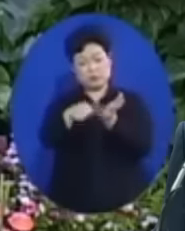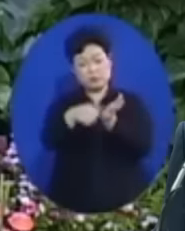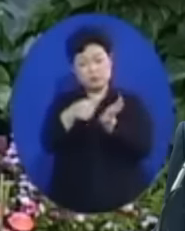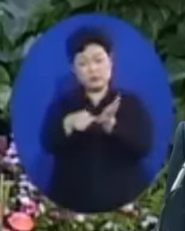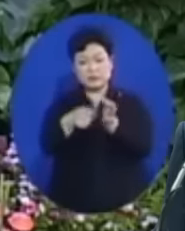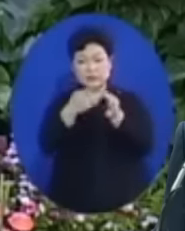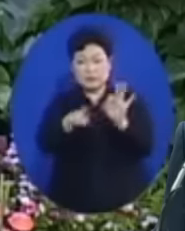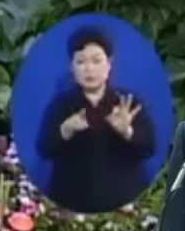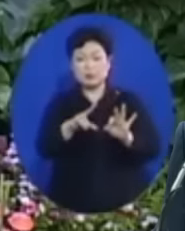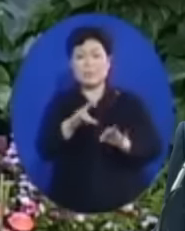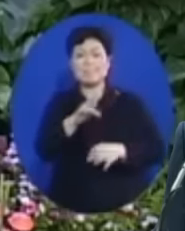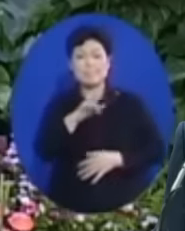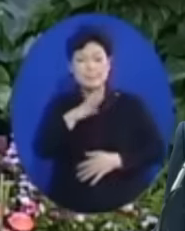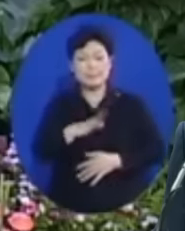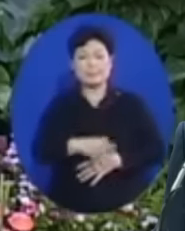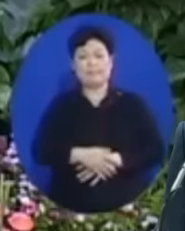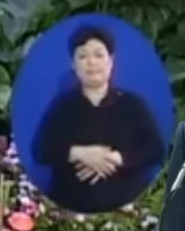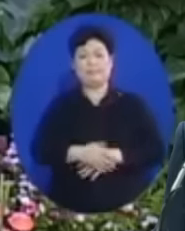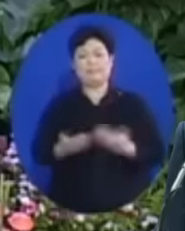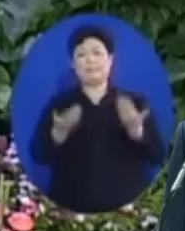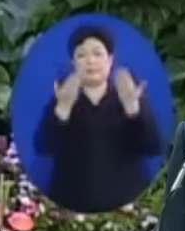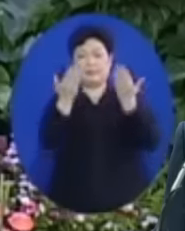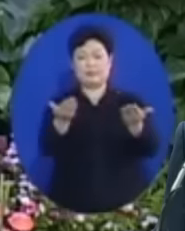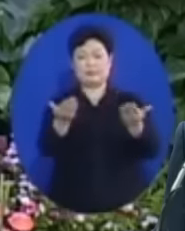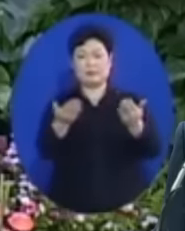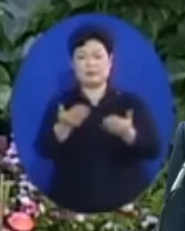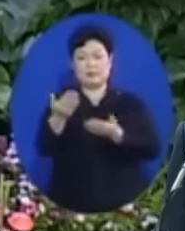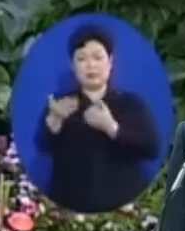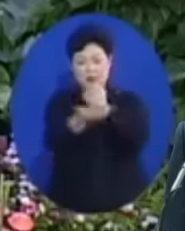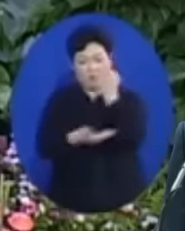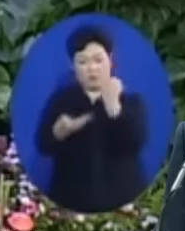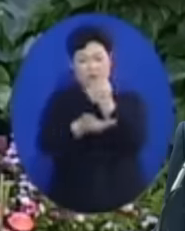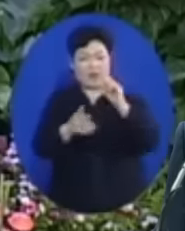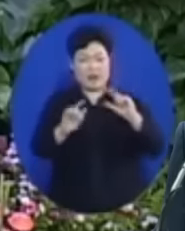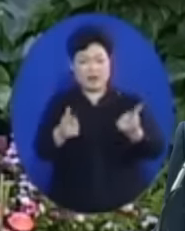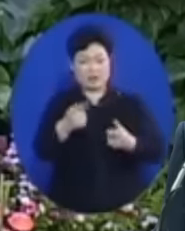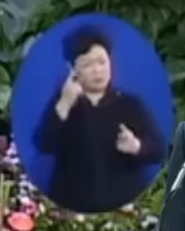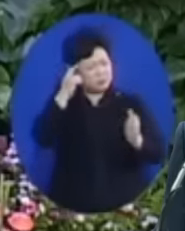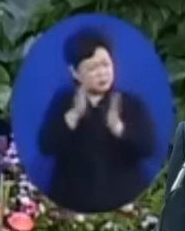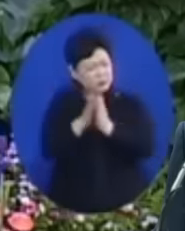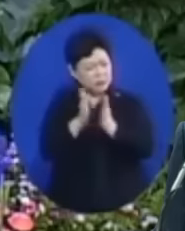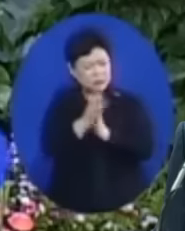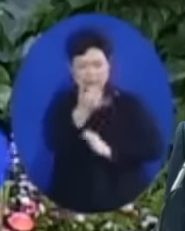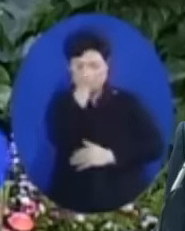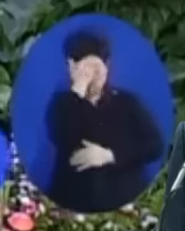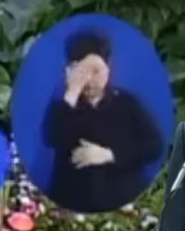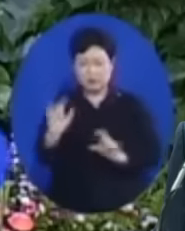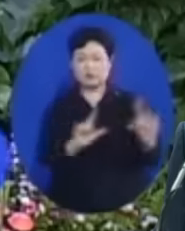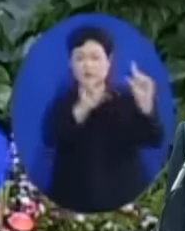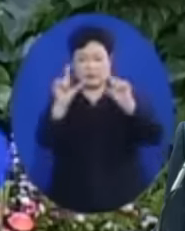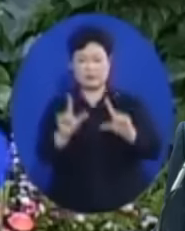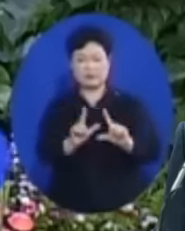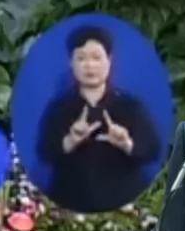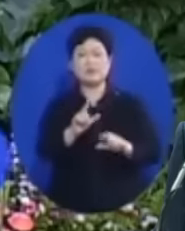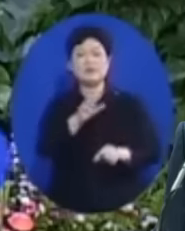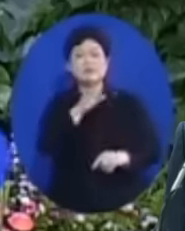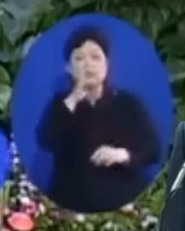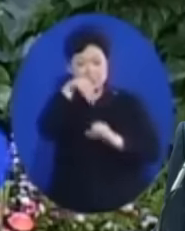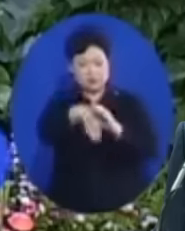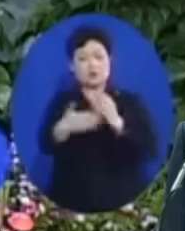물질적인 11조만 드려서 거두는 것이 아닙니다. 정신적, 도덕적 생활에 심고